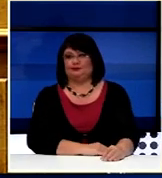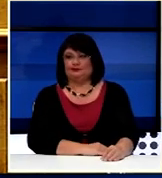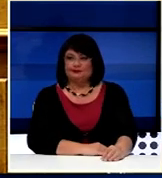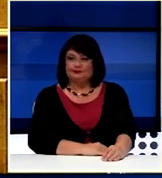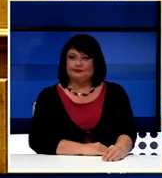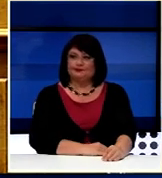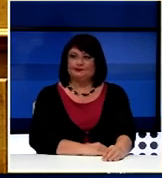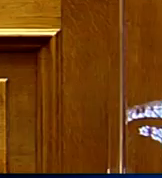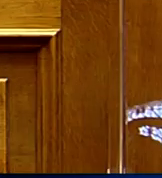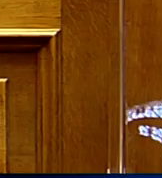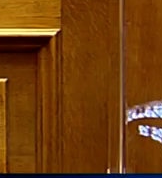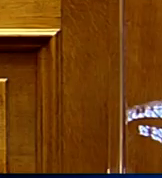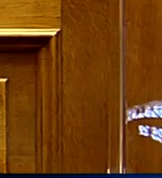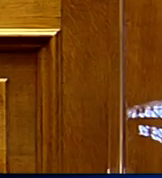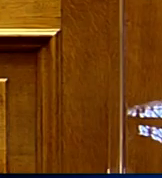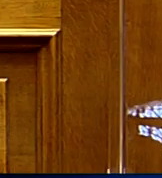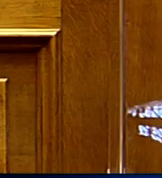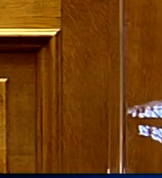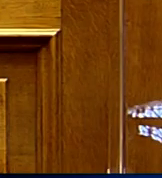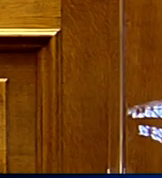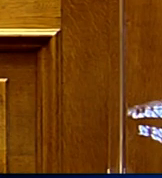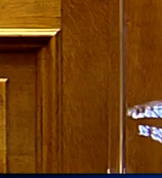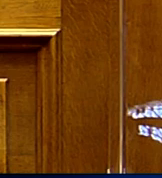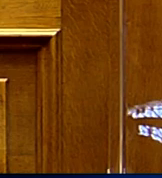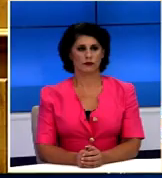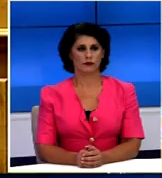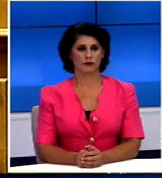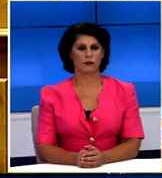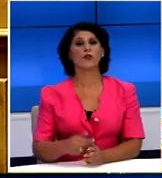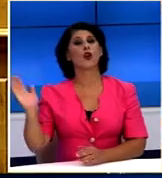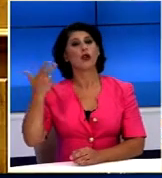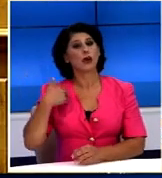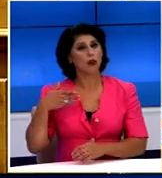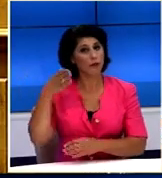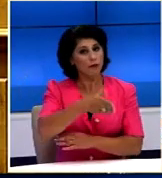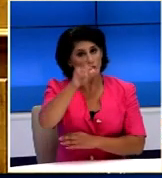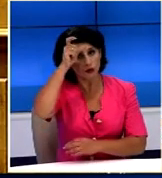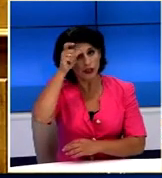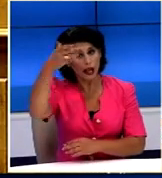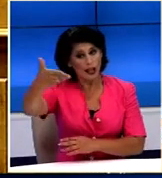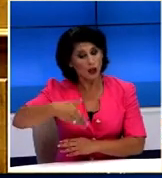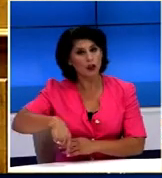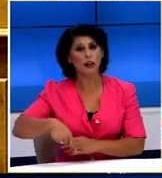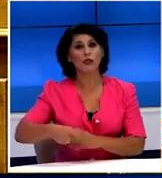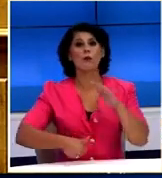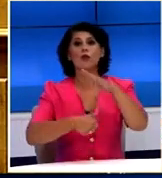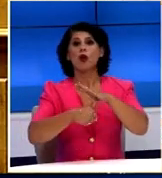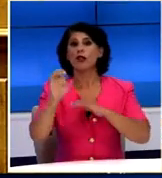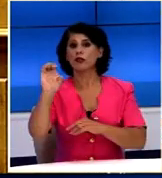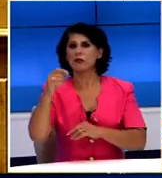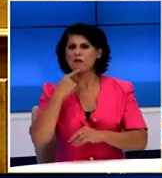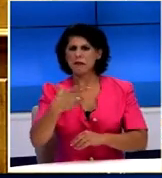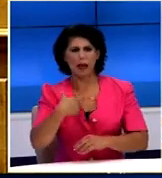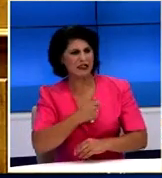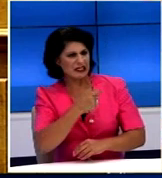Όταν βρισκόμουν στην Τουρκία ή όταν ερχόταν εδώ ο πρόεδρος Ερντογάν που έβγαιναν στελέχη σας και έλεγαν ότι εμπιστεύεστε